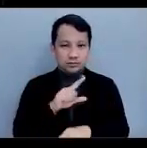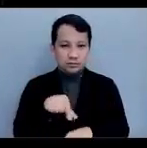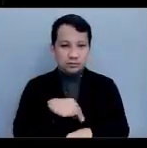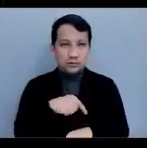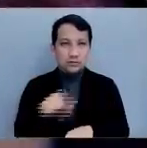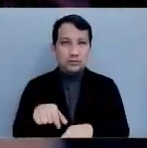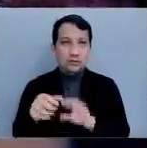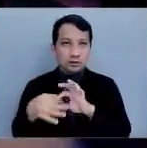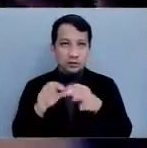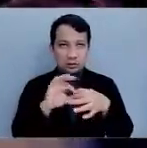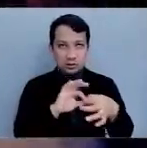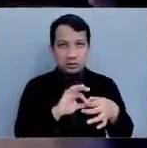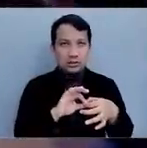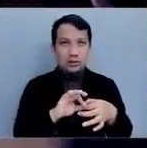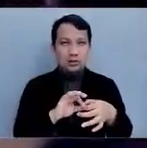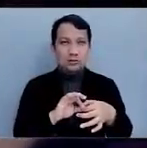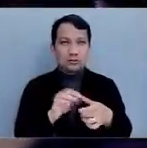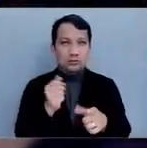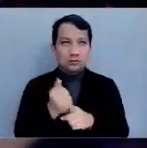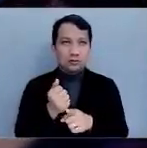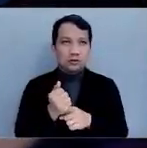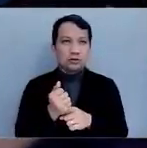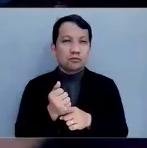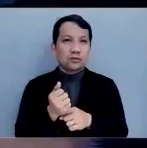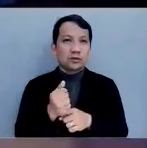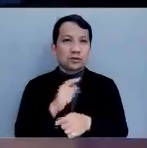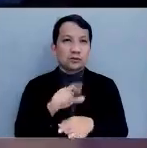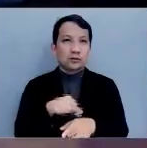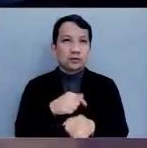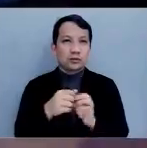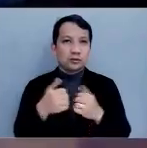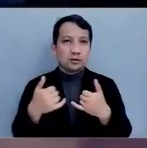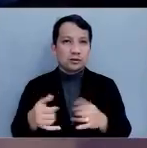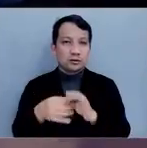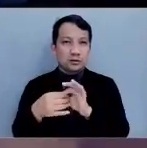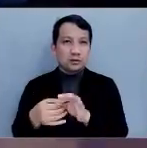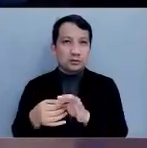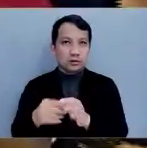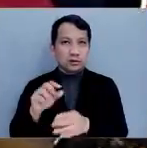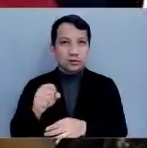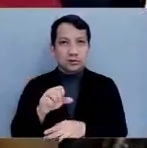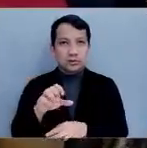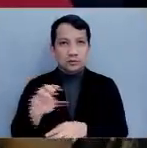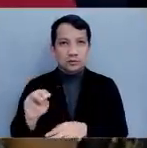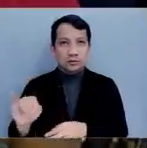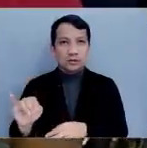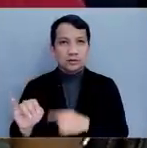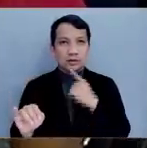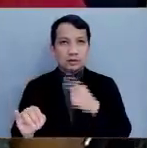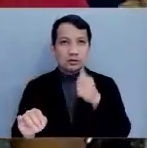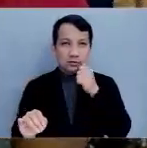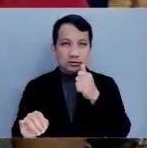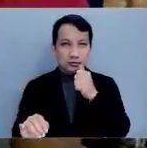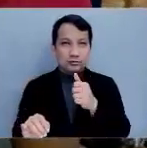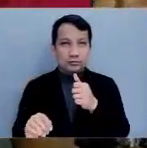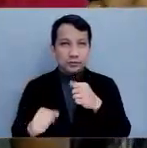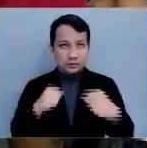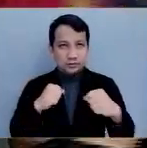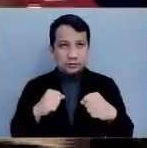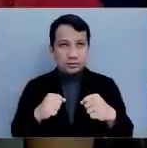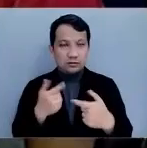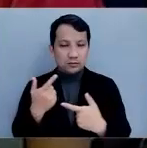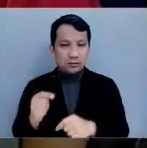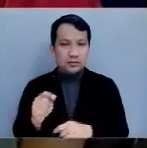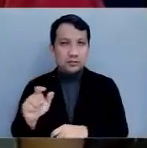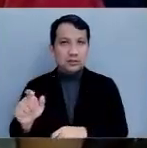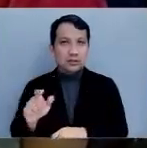sa Olympics. May automatic qualification din ang mga makakaabot sa semifinals para naman sa women's boxing. Tiwala naman